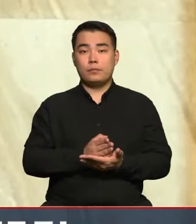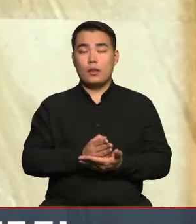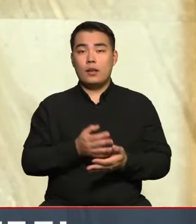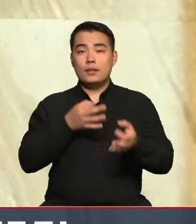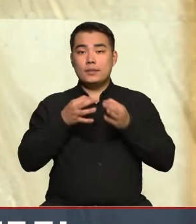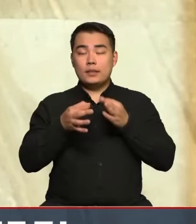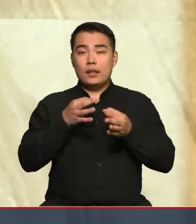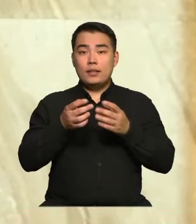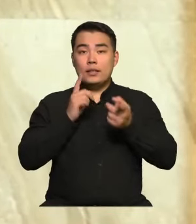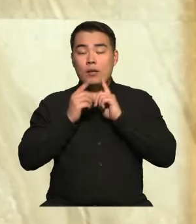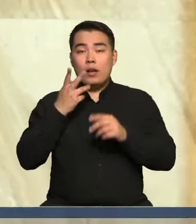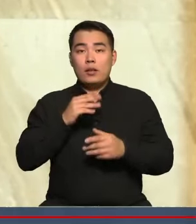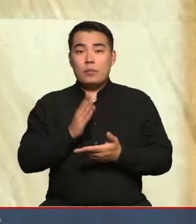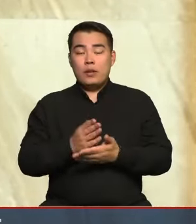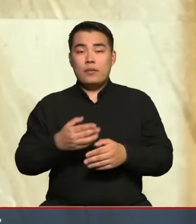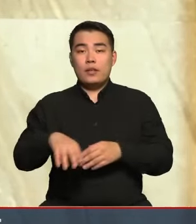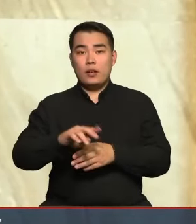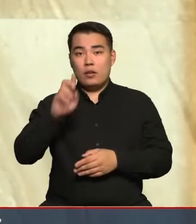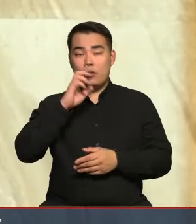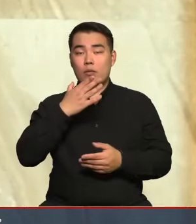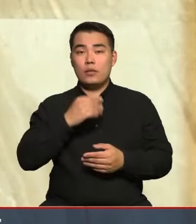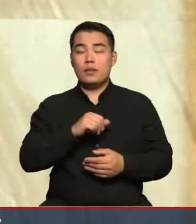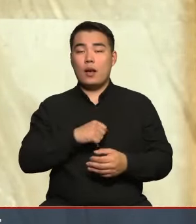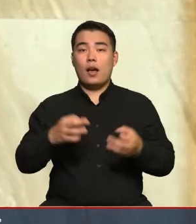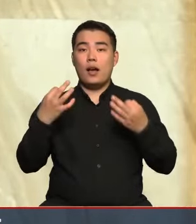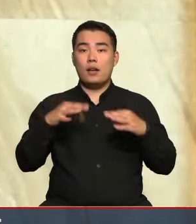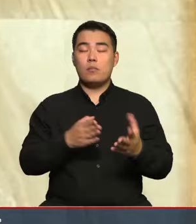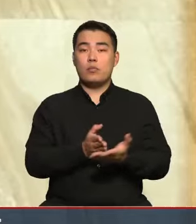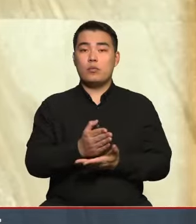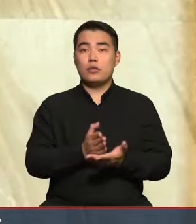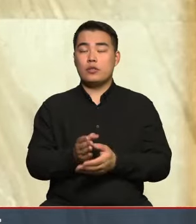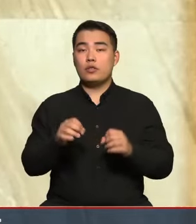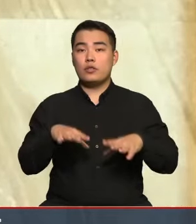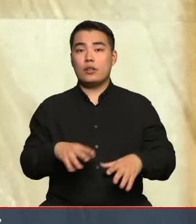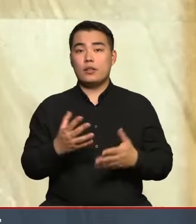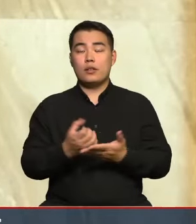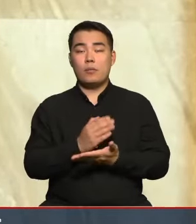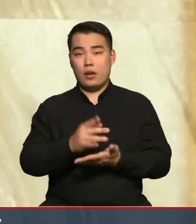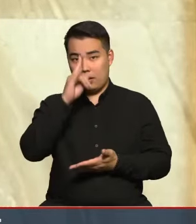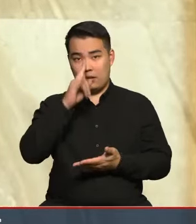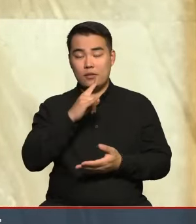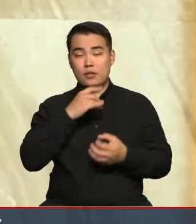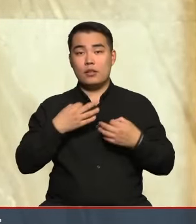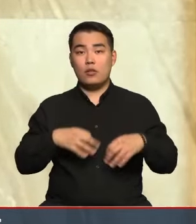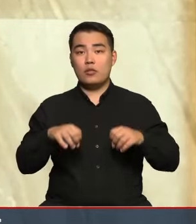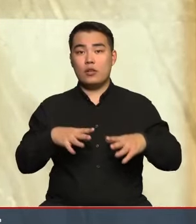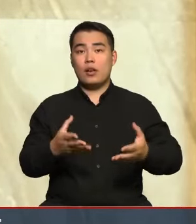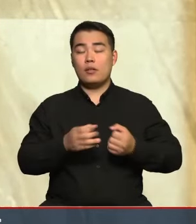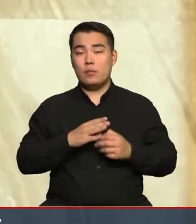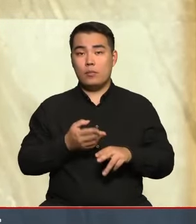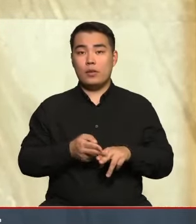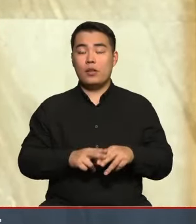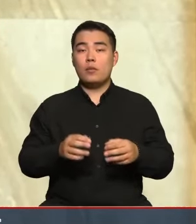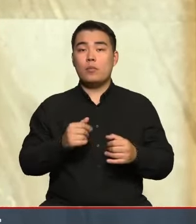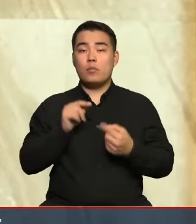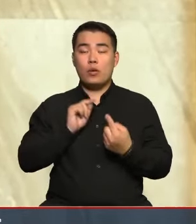Кеңес одағы ыдырағаннан кейін көптеген елдер өздерін тәуелсіз жолдарын іздеумен болды. Бұл мәселеде Қазақстан тез шешім қабылдады. Бұл ядроға